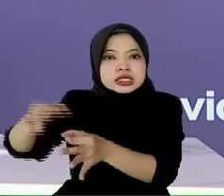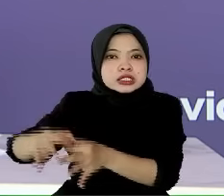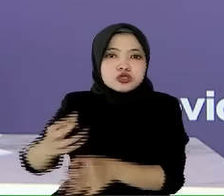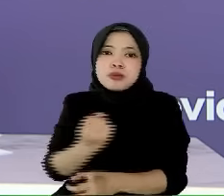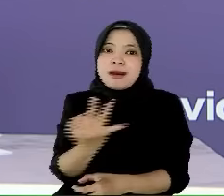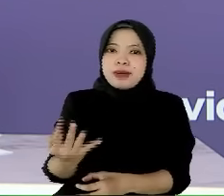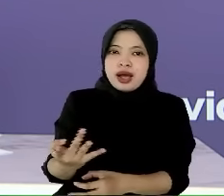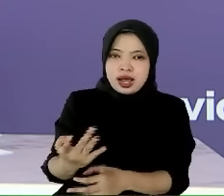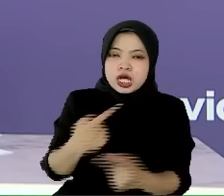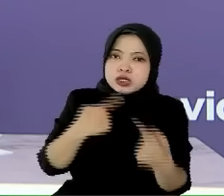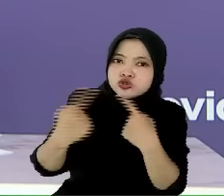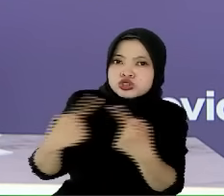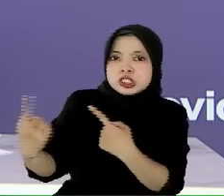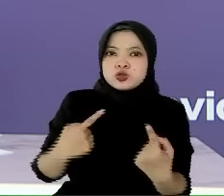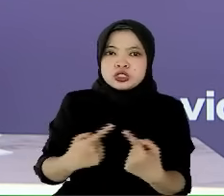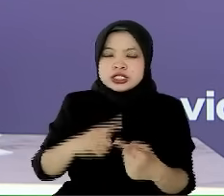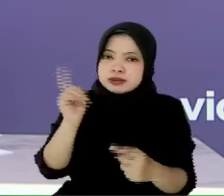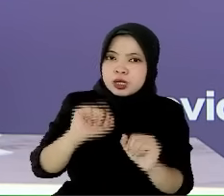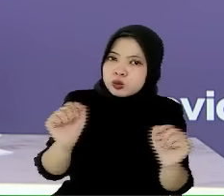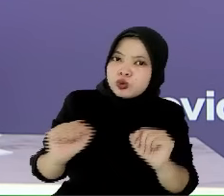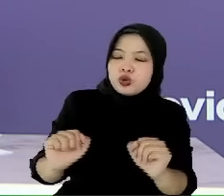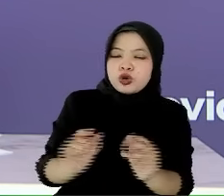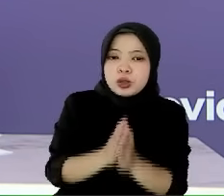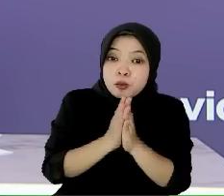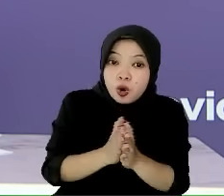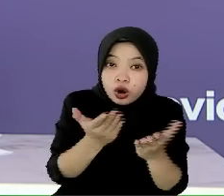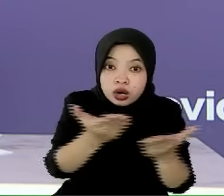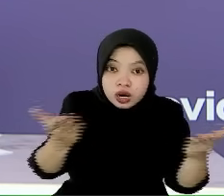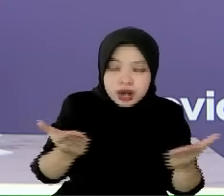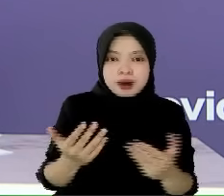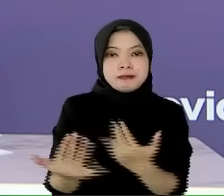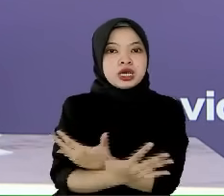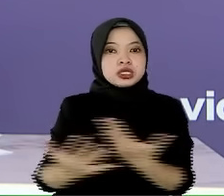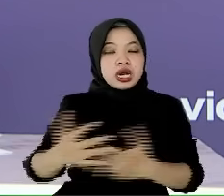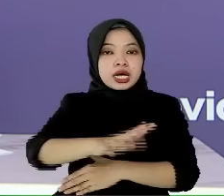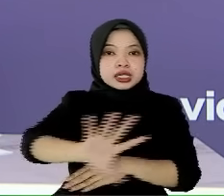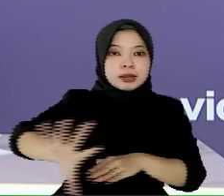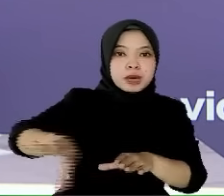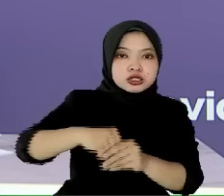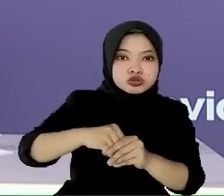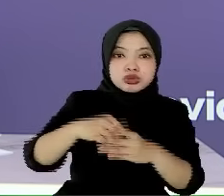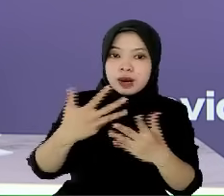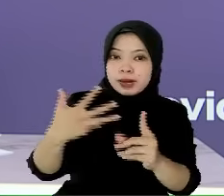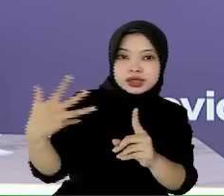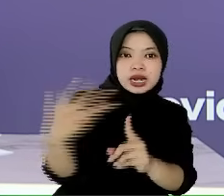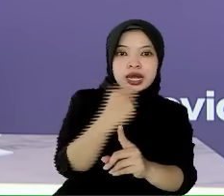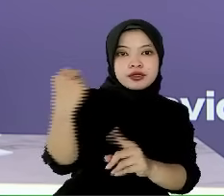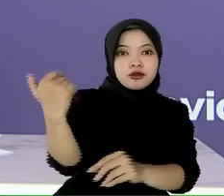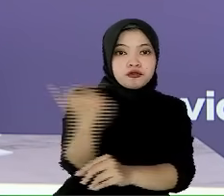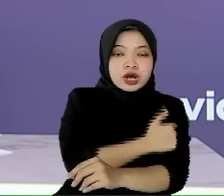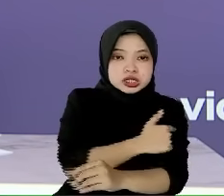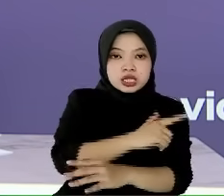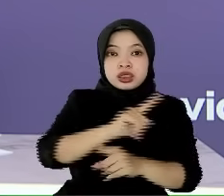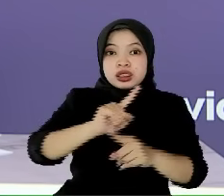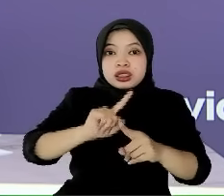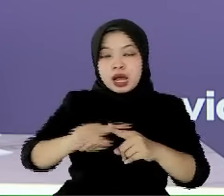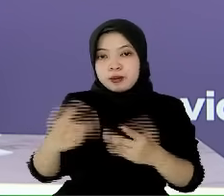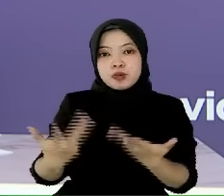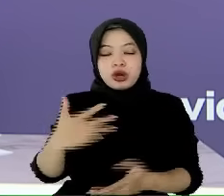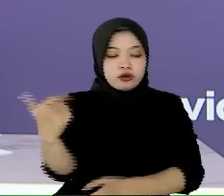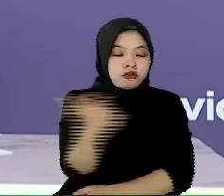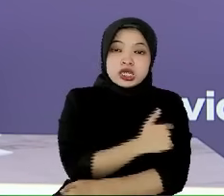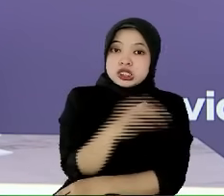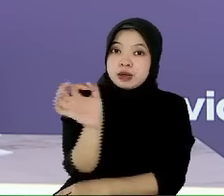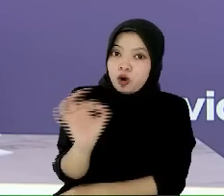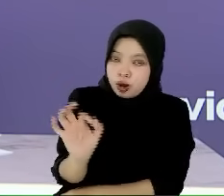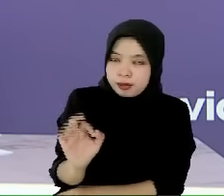dipenuhi secepatnya. Maka dari itu dimohon kepada masyarakat yang masuk dalam kategori sasaran vaksin, namun belum